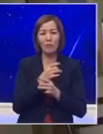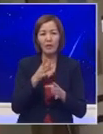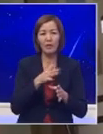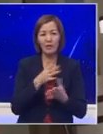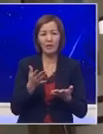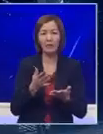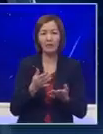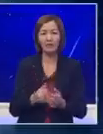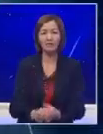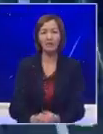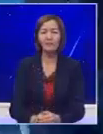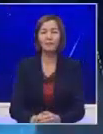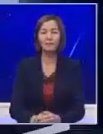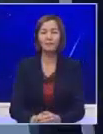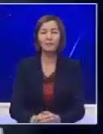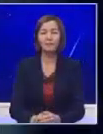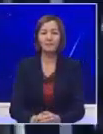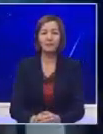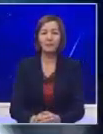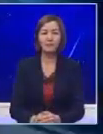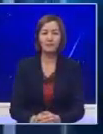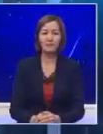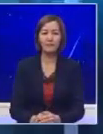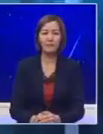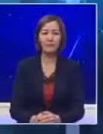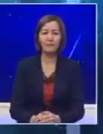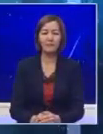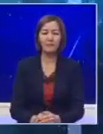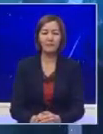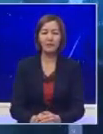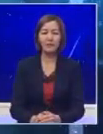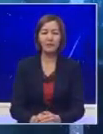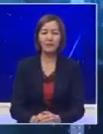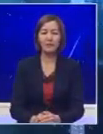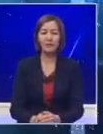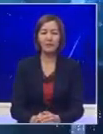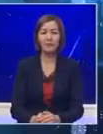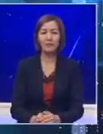бастамасымен құрылған. Мадина Берікқызы, Айдос Қалиев, Жетісу телеарнасы, Талғар ауданынан.